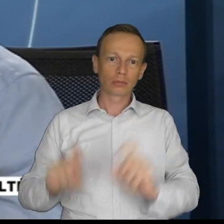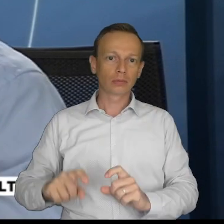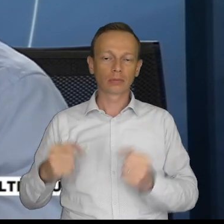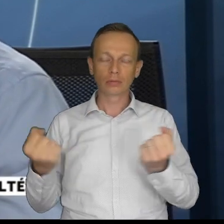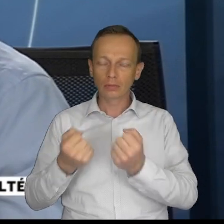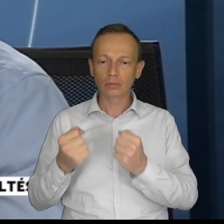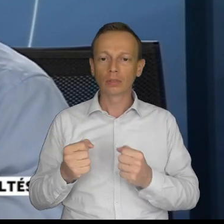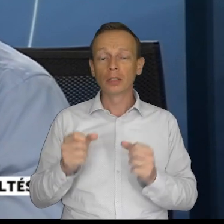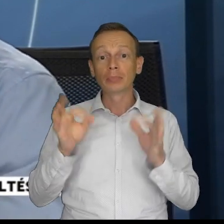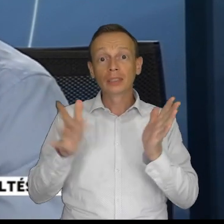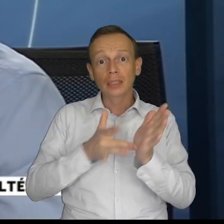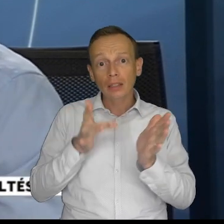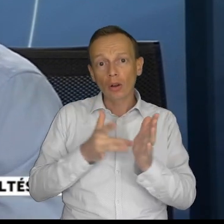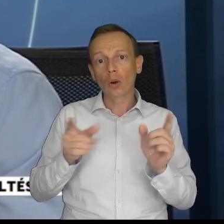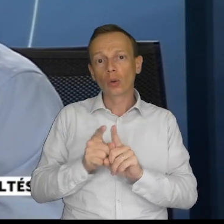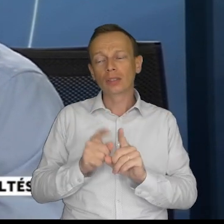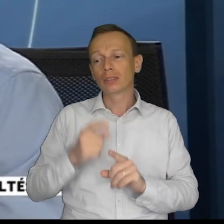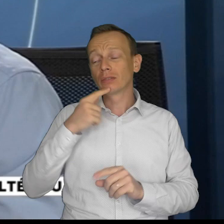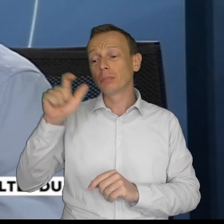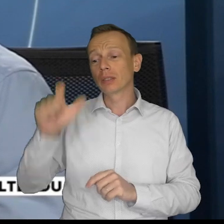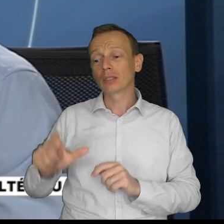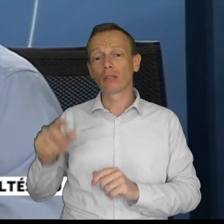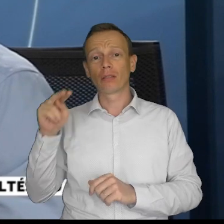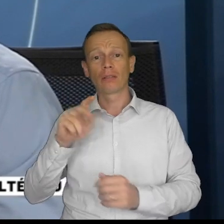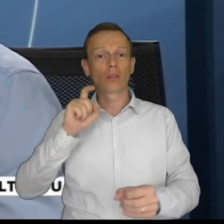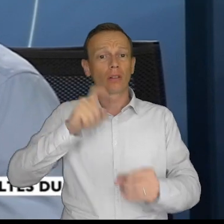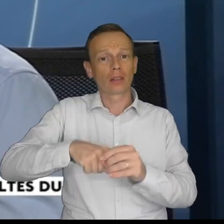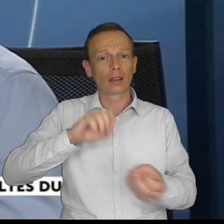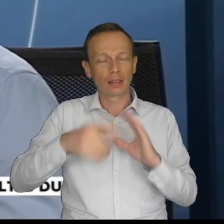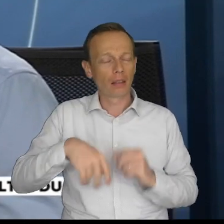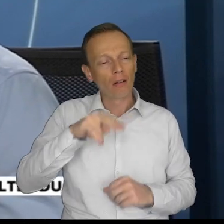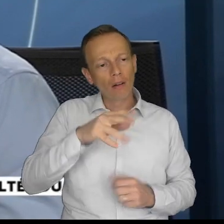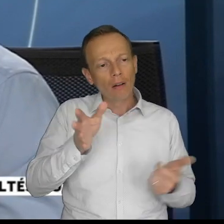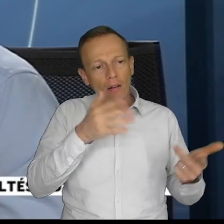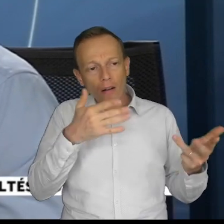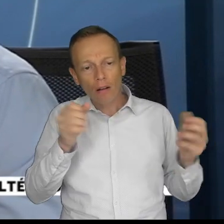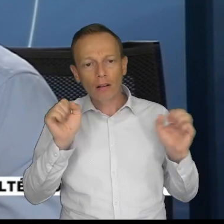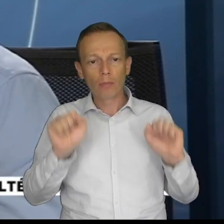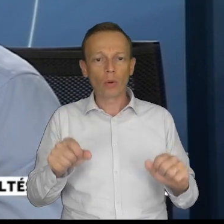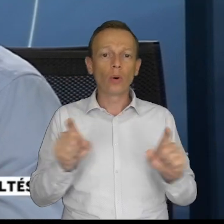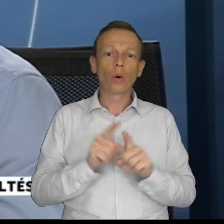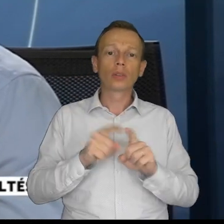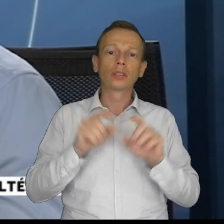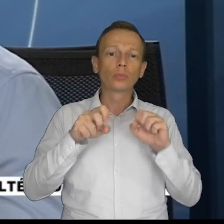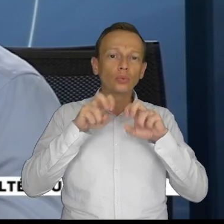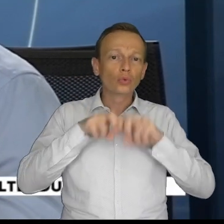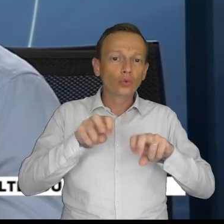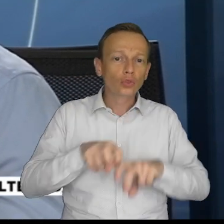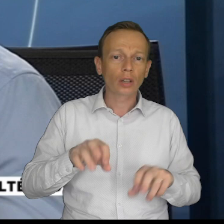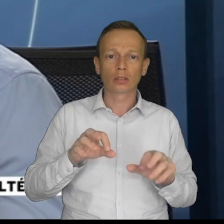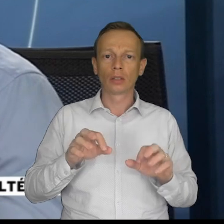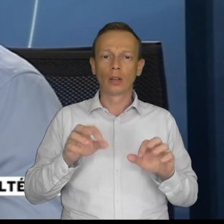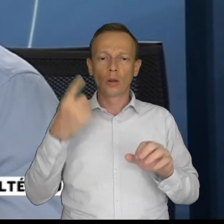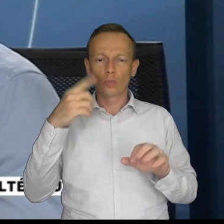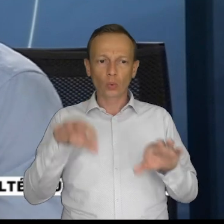de consulter. On a d'ailleurs mis un catalogue en ligne aussi pour faciliter les choses. Il y a également un moteur de recherche, des filtres pour